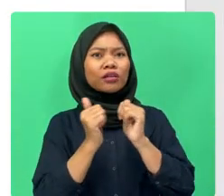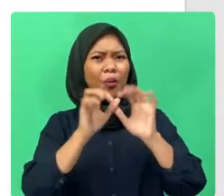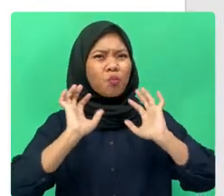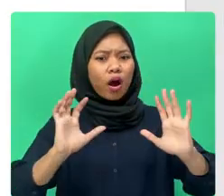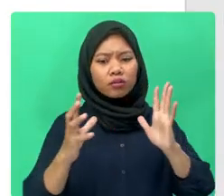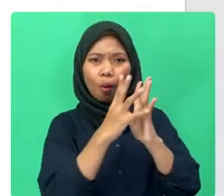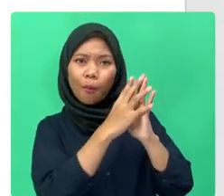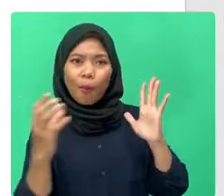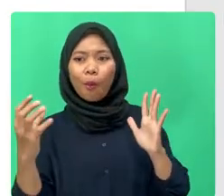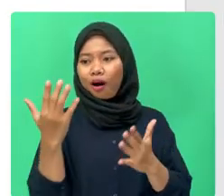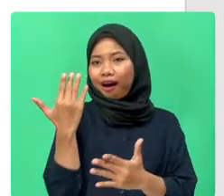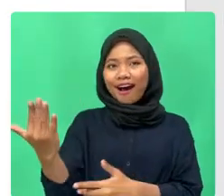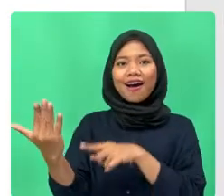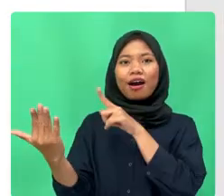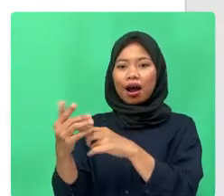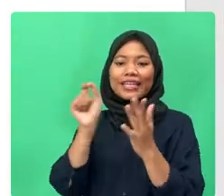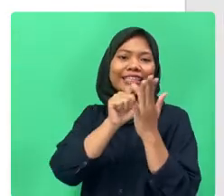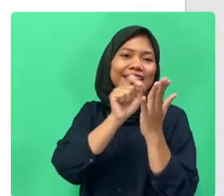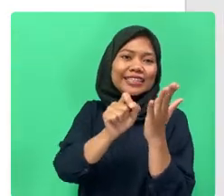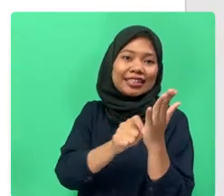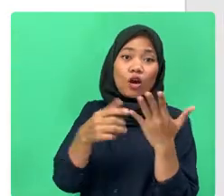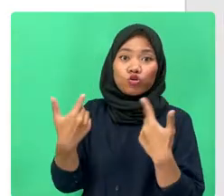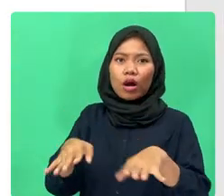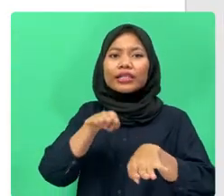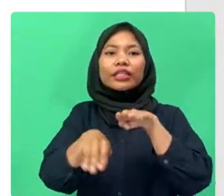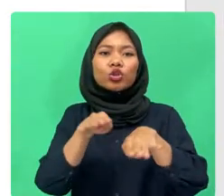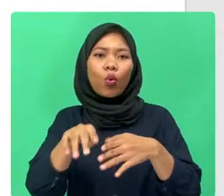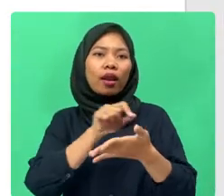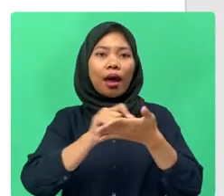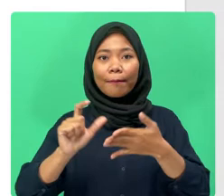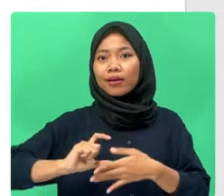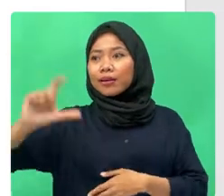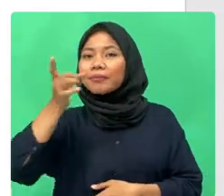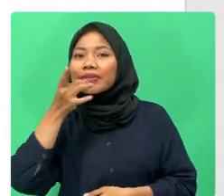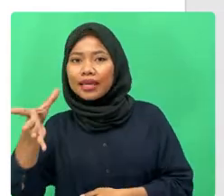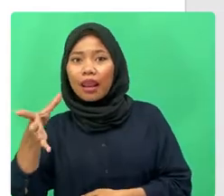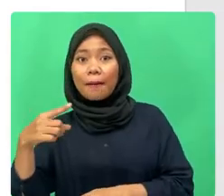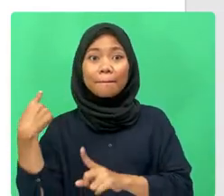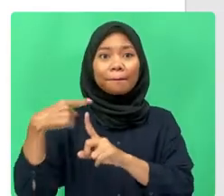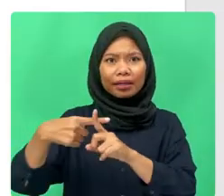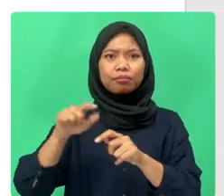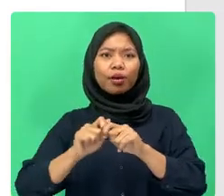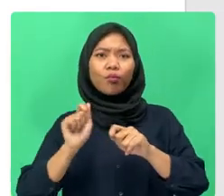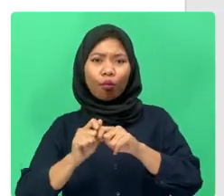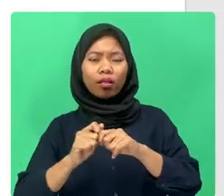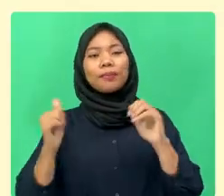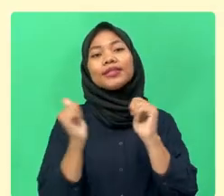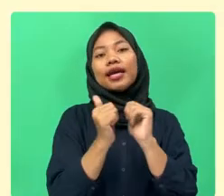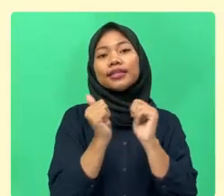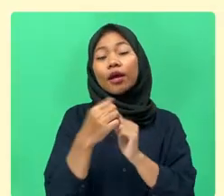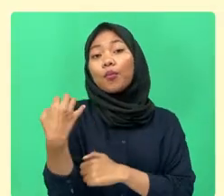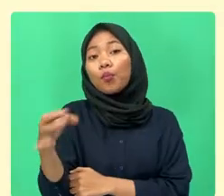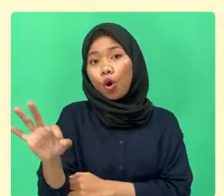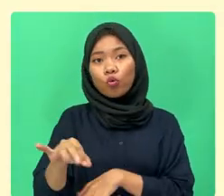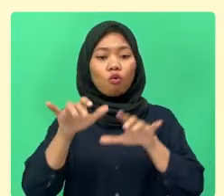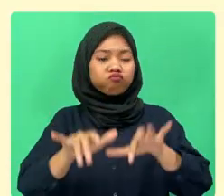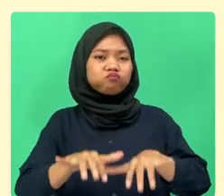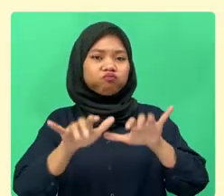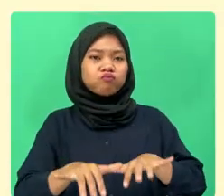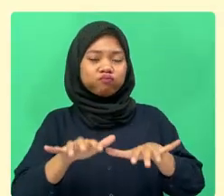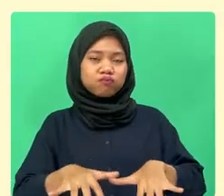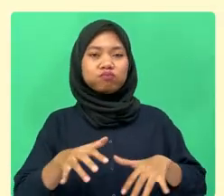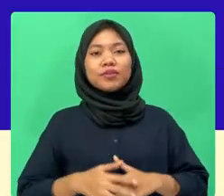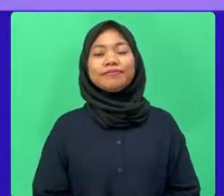perjanjian yang bisa dicopy, lalu disesuaikan dengan nama-nama klien mereka serta ruang lingkup perjanjiannya di setiap kali adanya perjanjian baru.